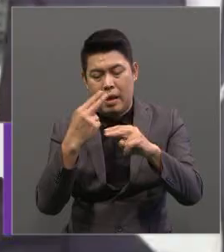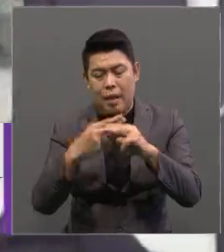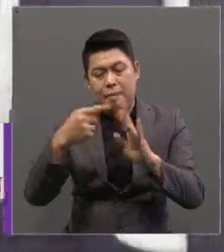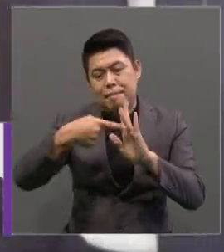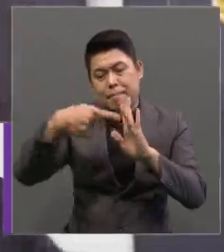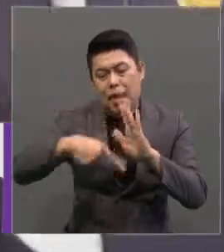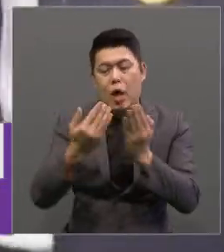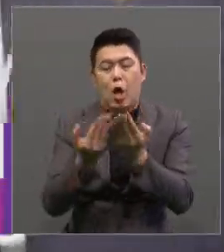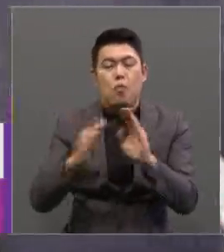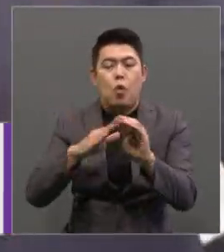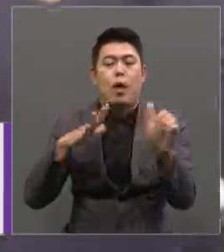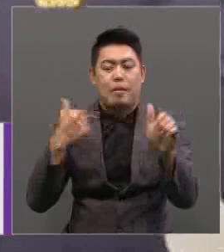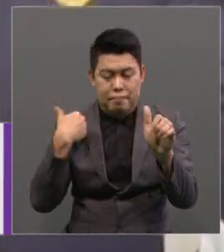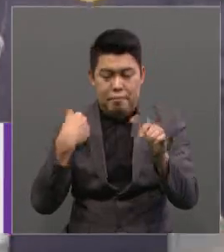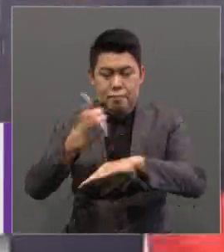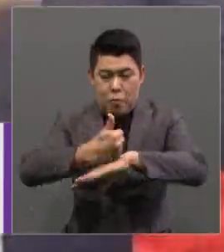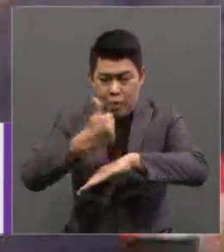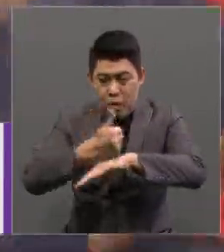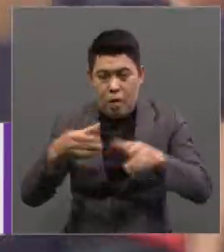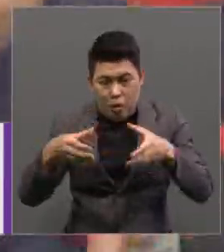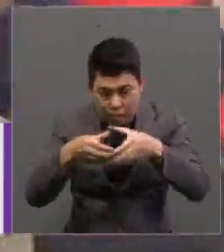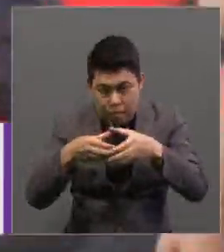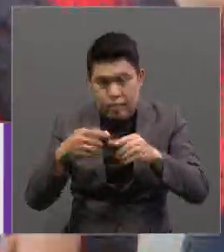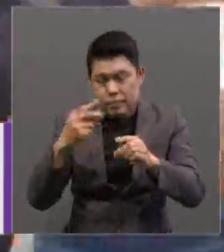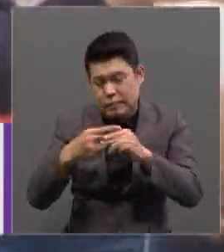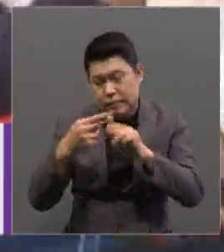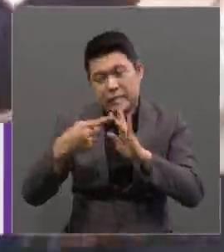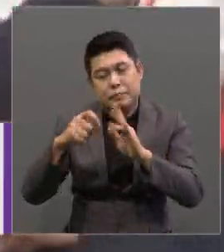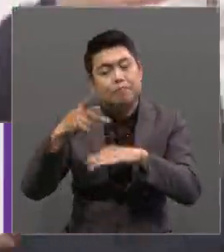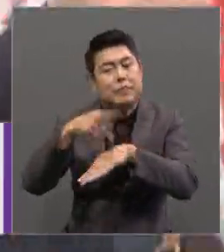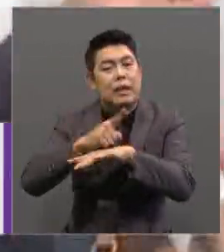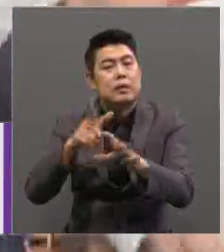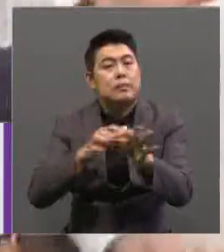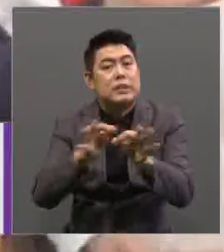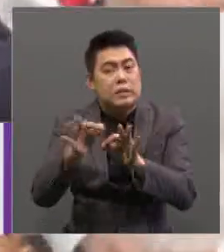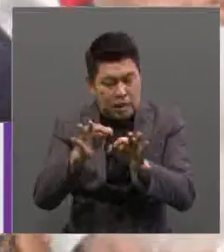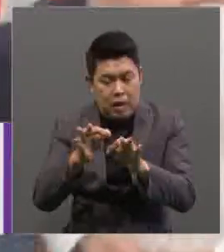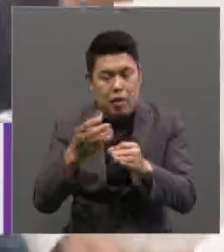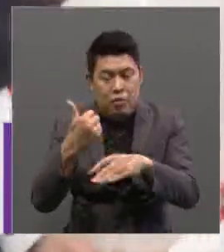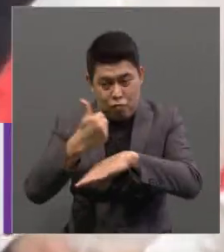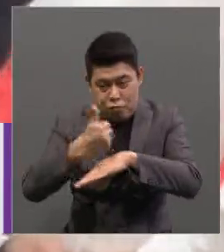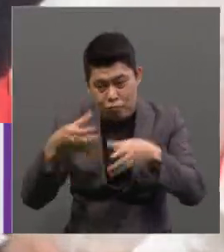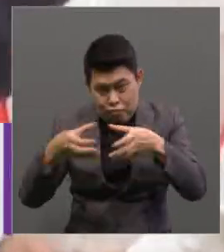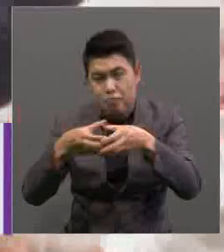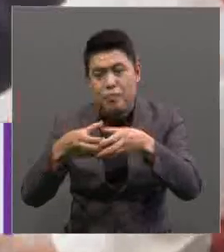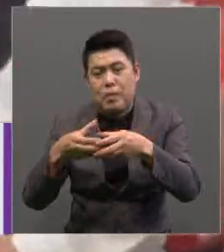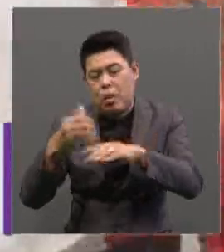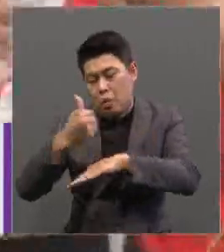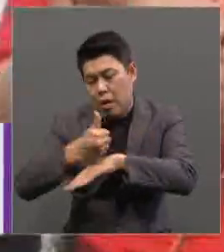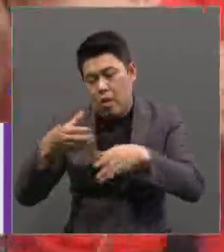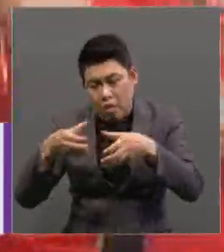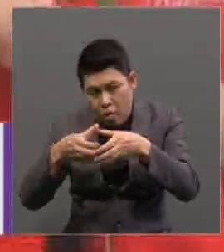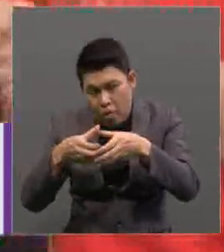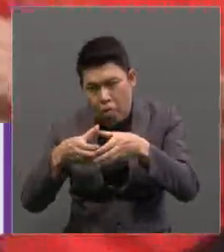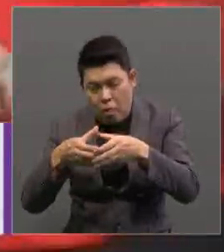ตรนะครับหัวหน้าครอบครัวเพื่อไทยพร้อมด้วยคุณเศรษฐาทวีสินประธานที่ปรึกษาหัวหน้าครอบครัวเพื่อไทยแล้วก็หัวหน้าพรร